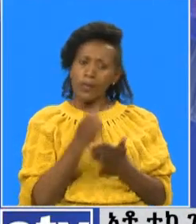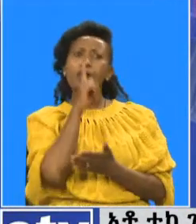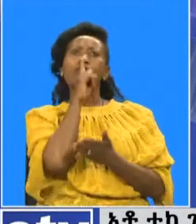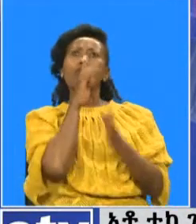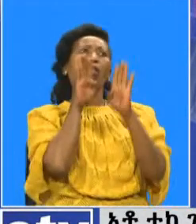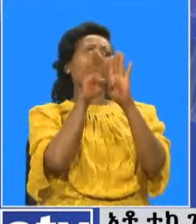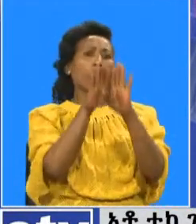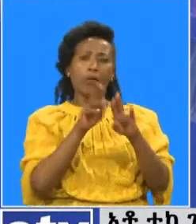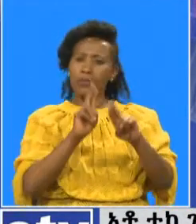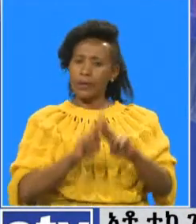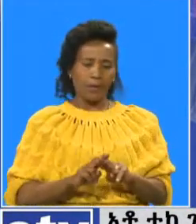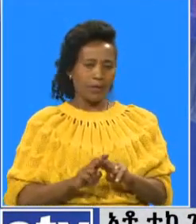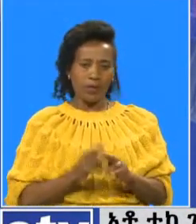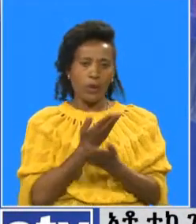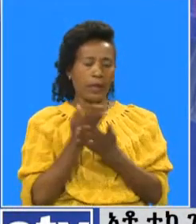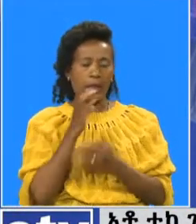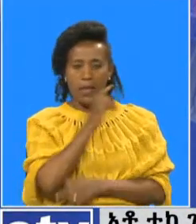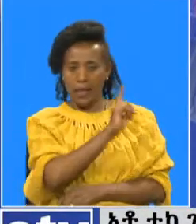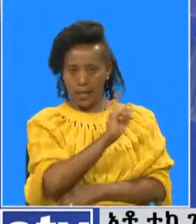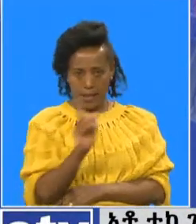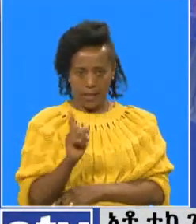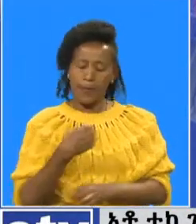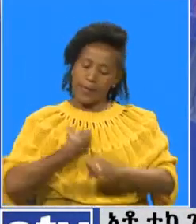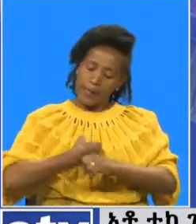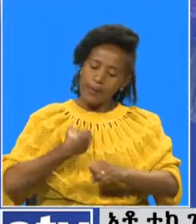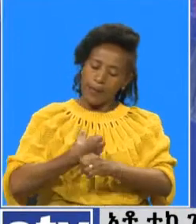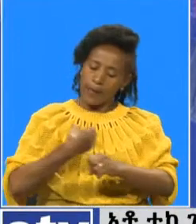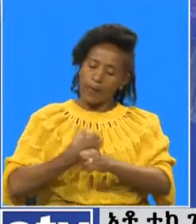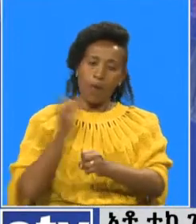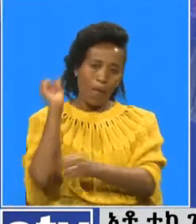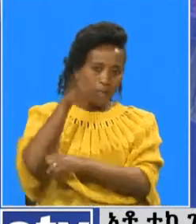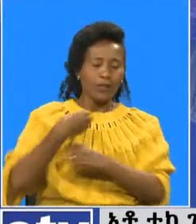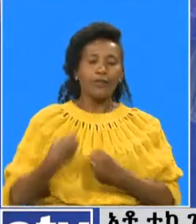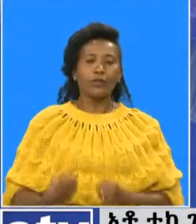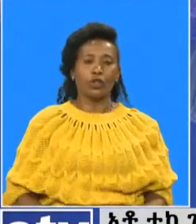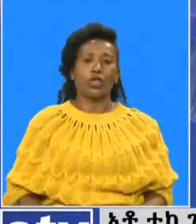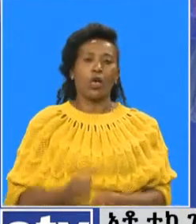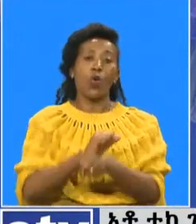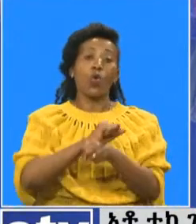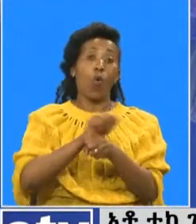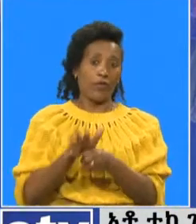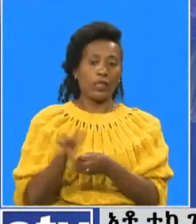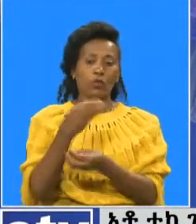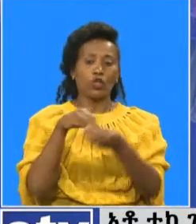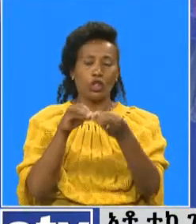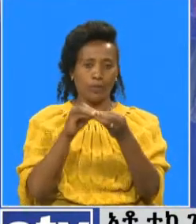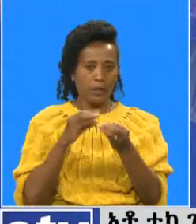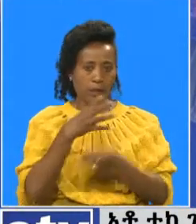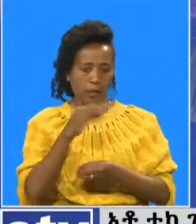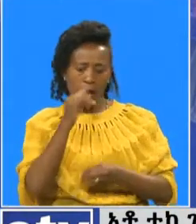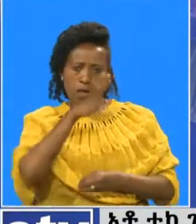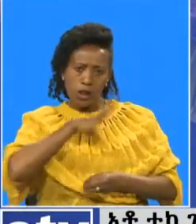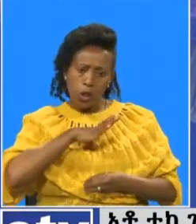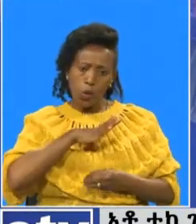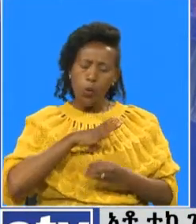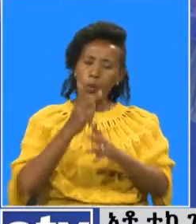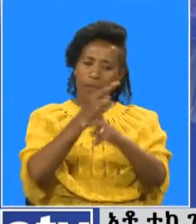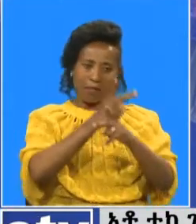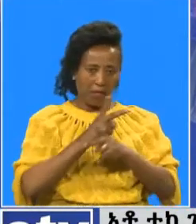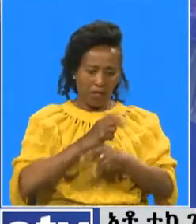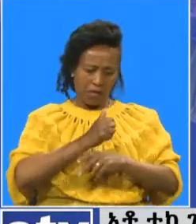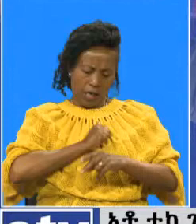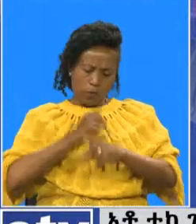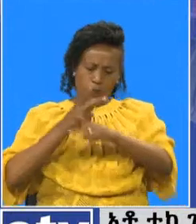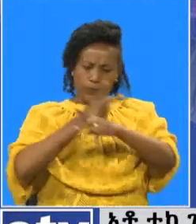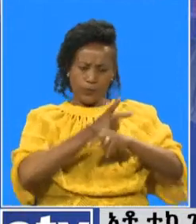ብለህ ዘግተህ የምትቀመጠው ነገር አይደለም። እየሰራ ነው ማሸነፍ የምችለው ኮቪዱንም ጭምር እና ሰውም ከተጠነቀቀ